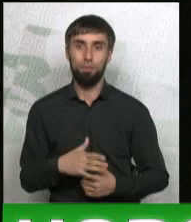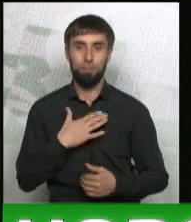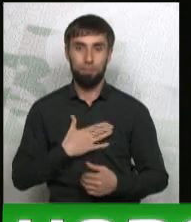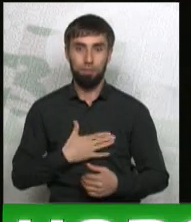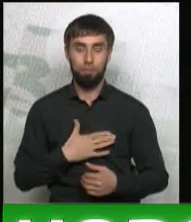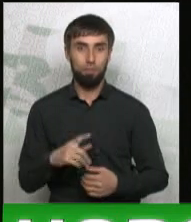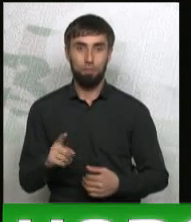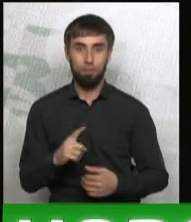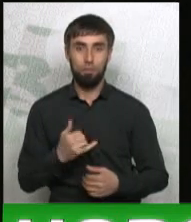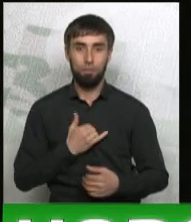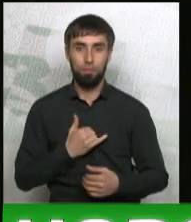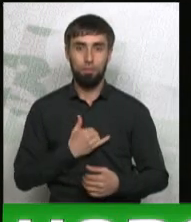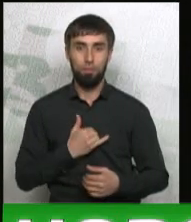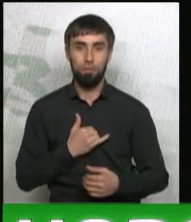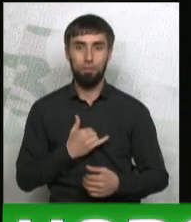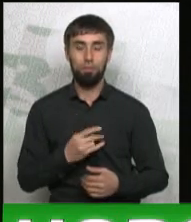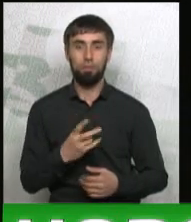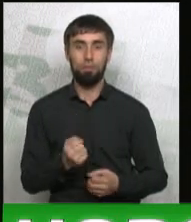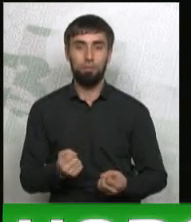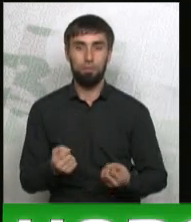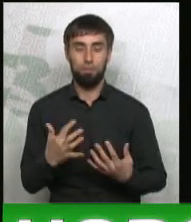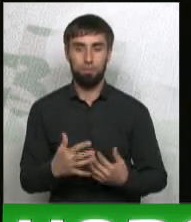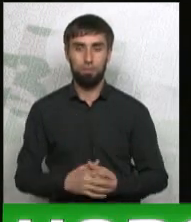приятно, что у нас настолько